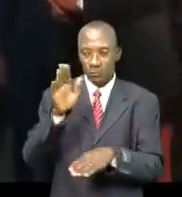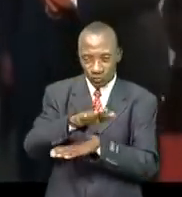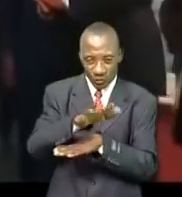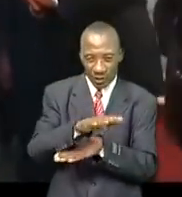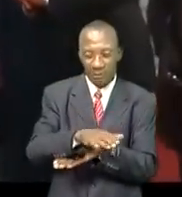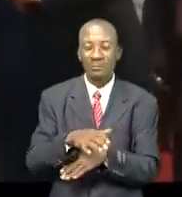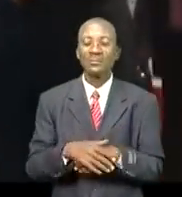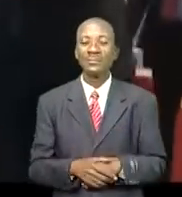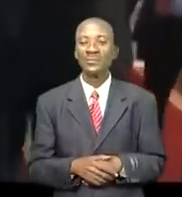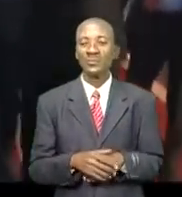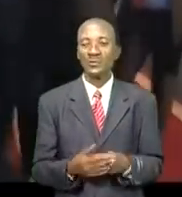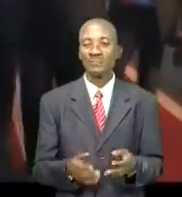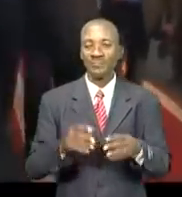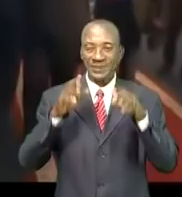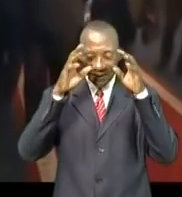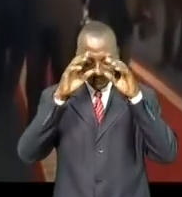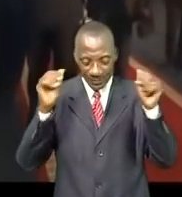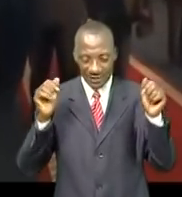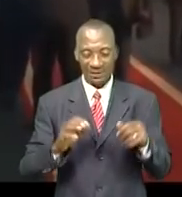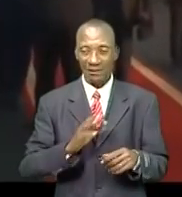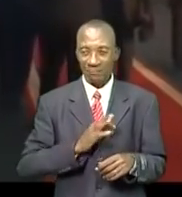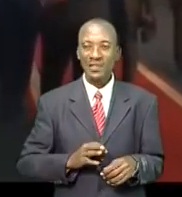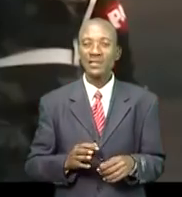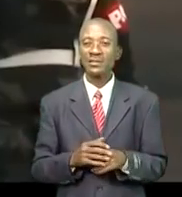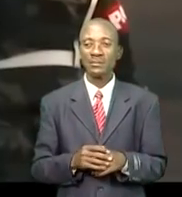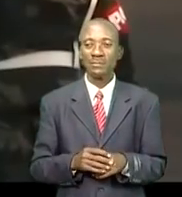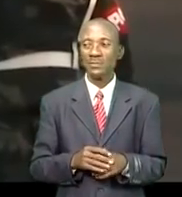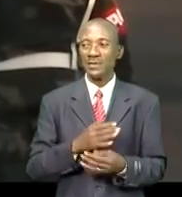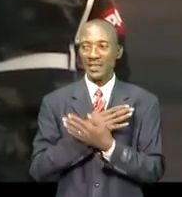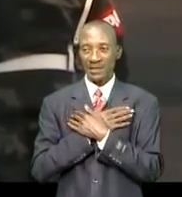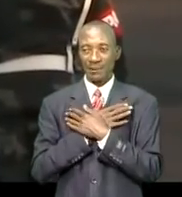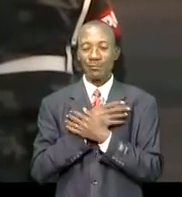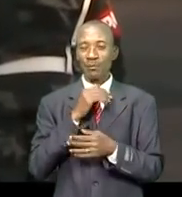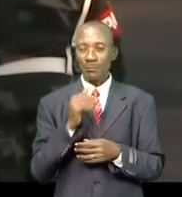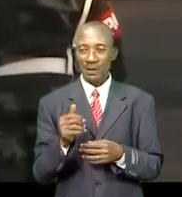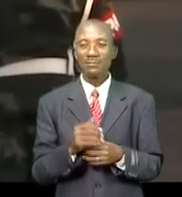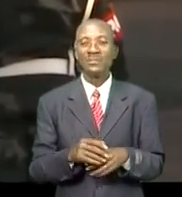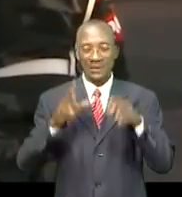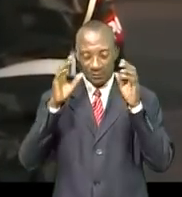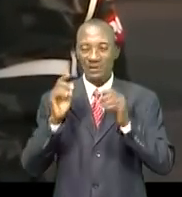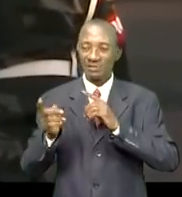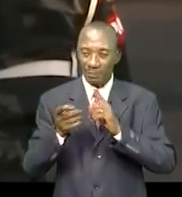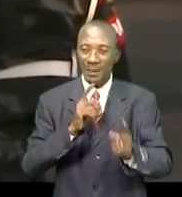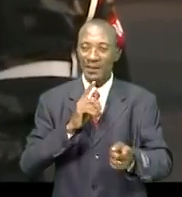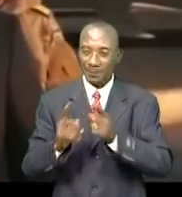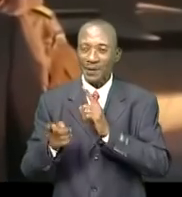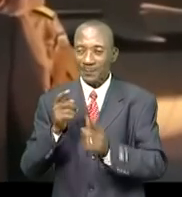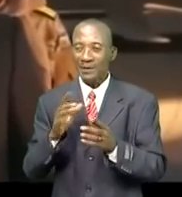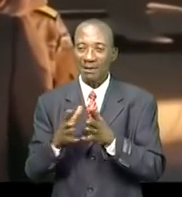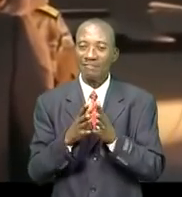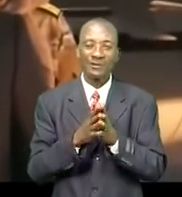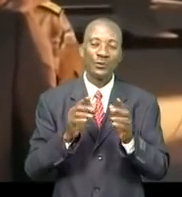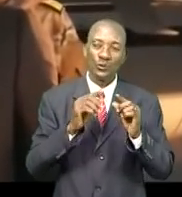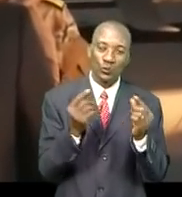ville qui plus fait, le garde de la nation va mettre à profit sa présence, notamment en recevant les autorités politico-administratives et